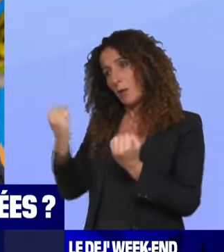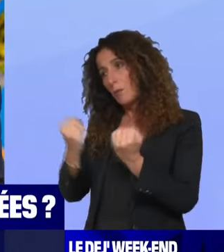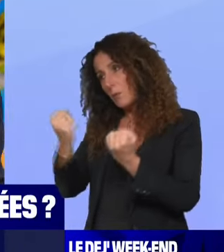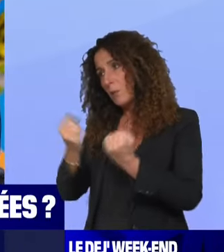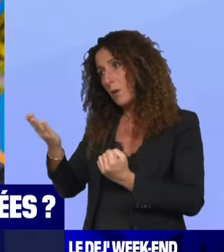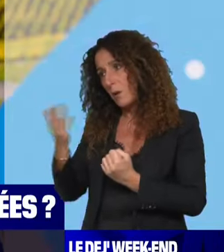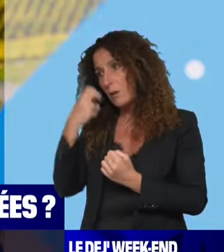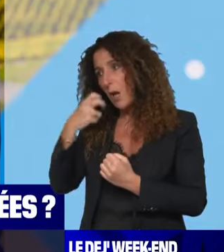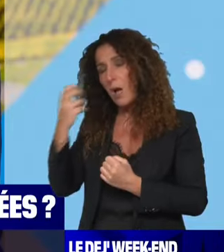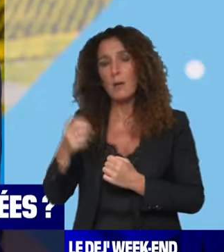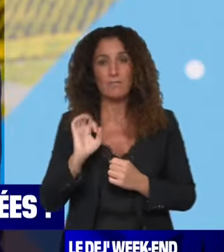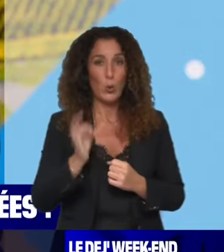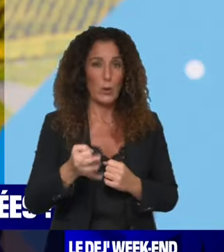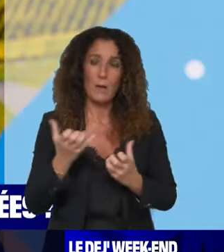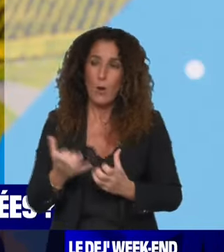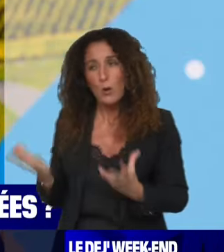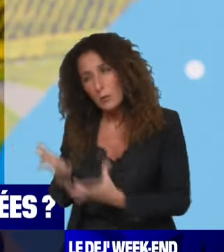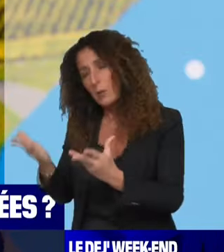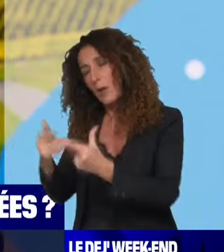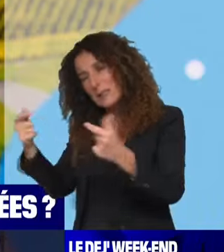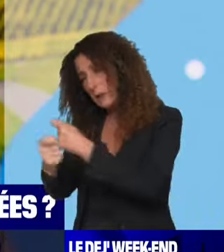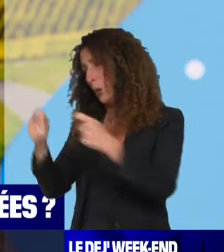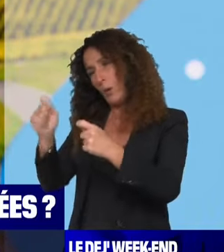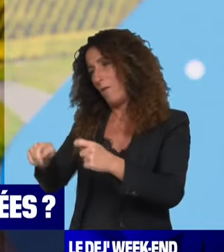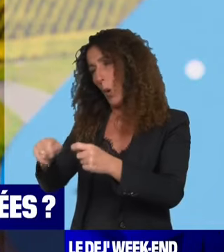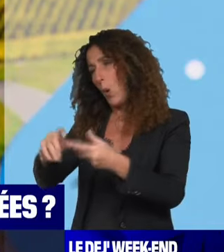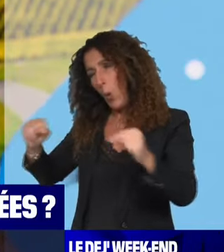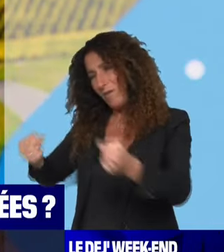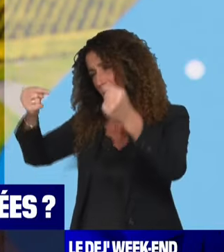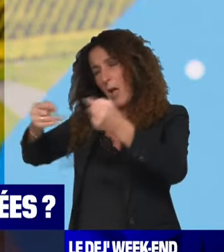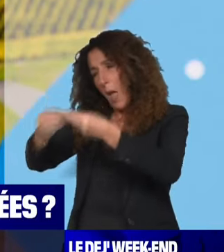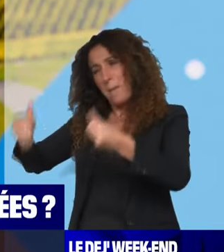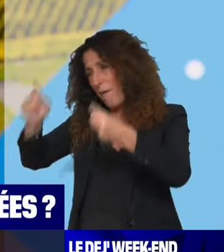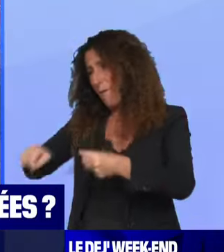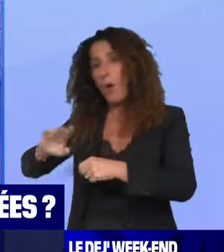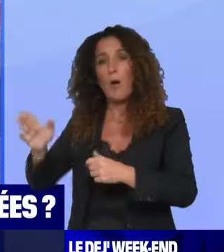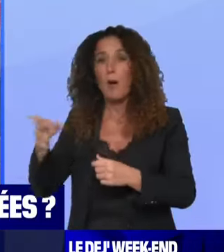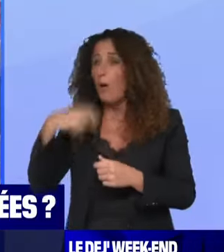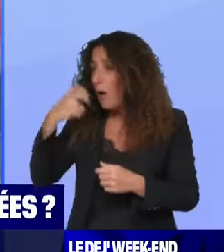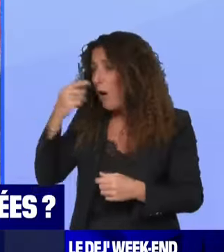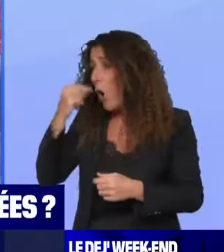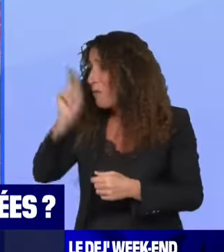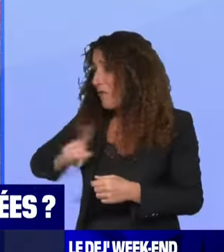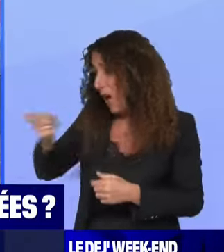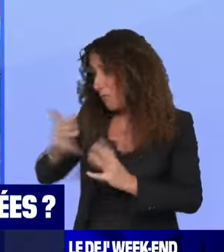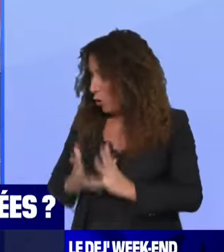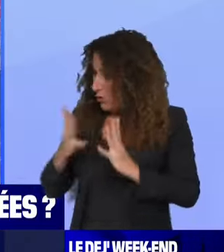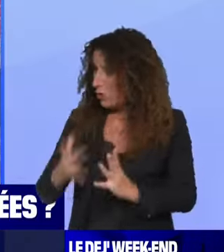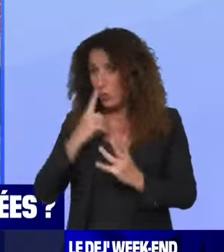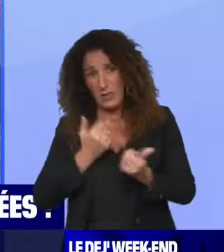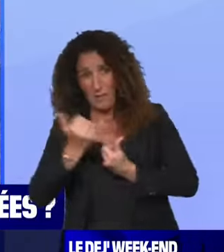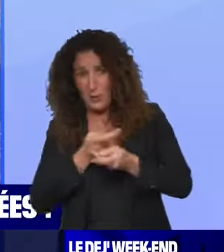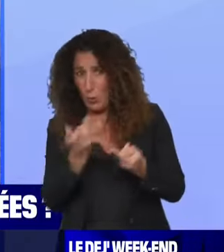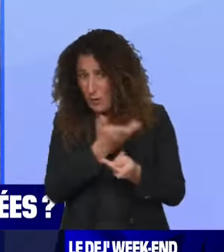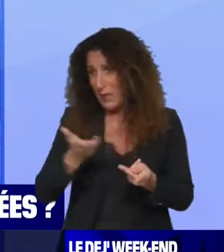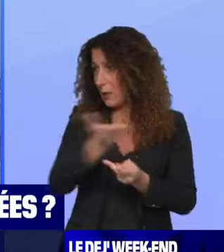une très grosse incitation au dialogue et à la résolution de ce conflit. Les cheminotes et cheminots de la SNCF sont des femmes et des hommes résolument engagés pour le service public,